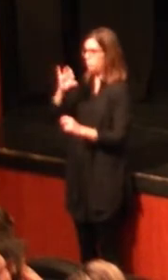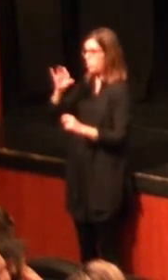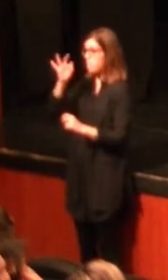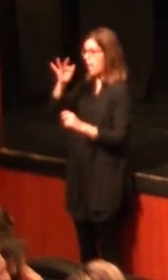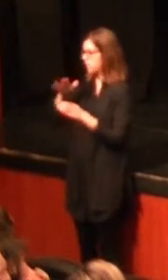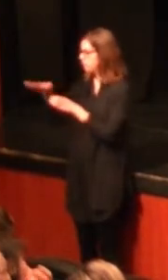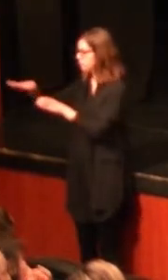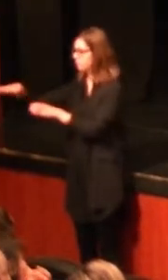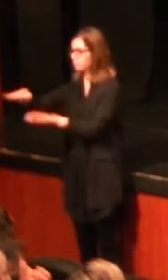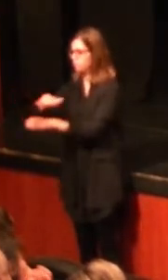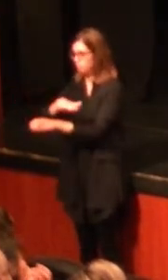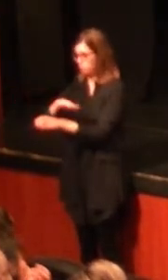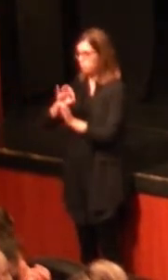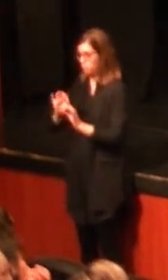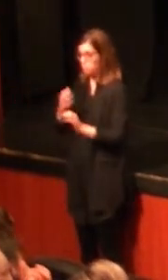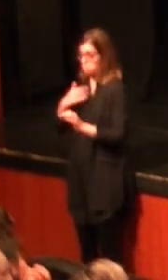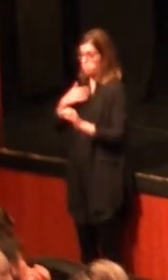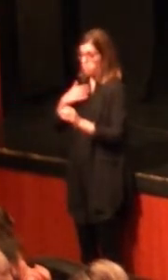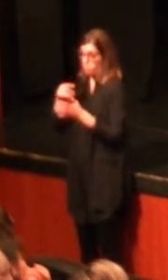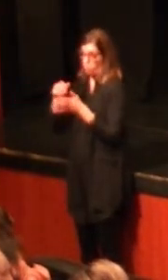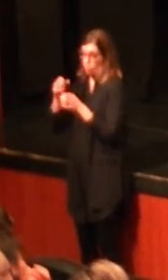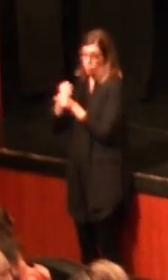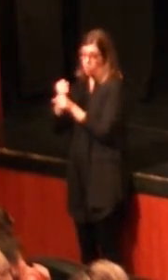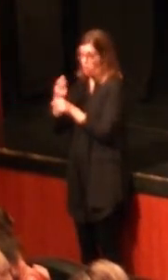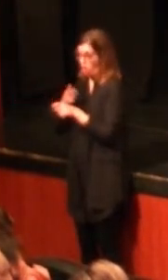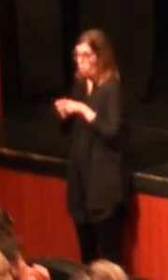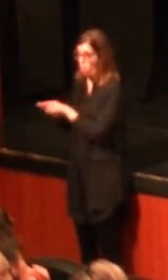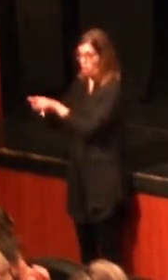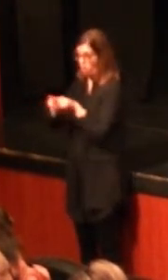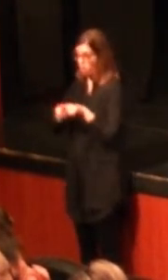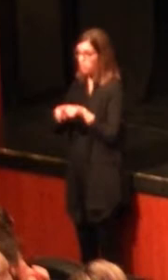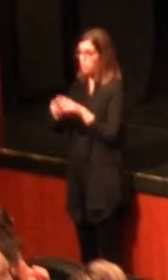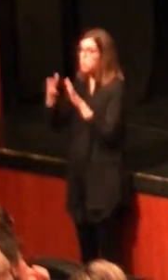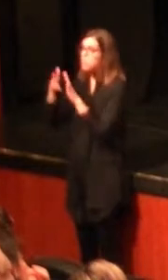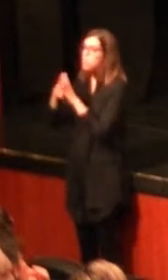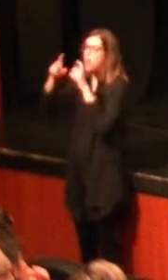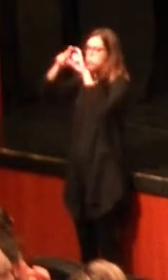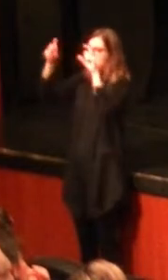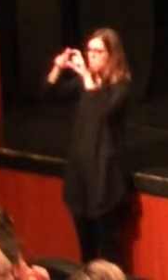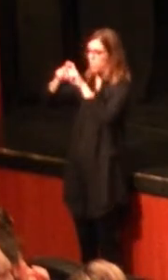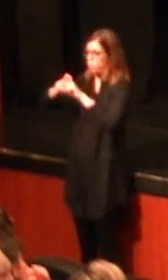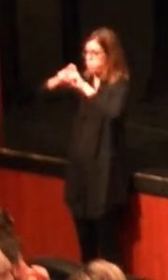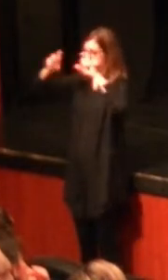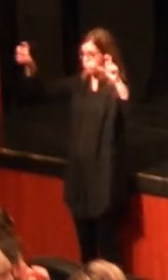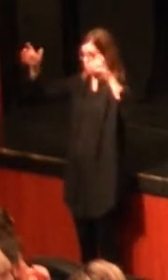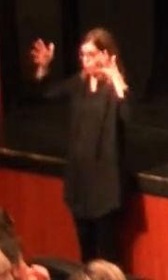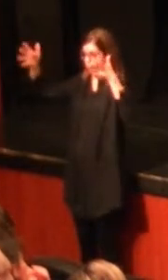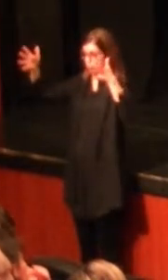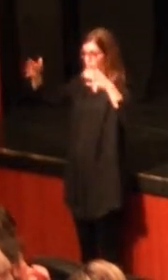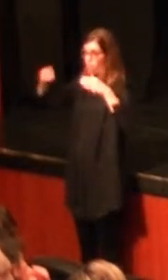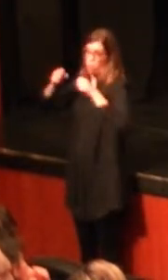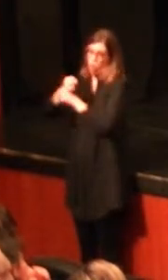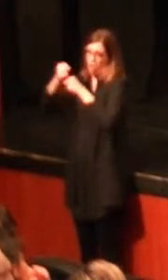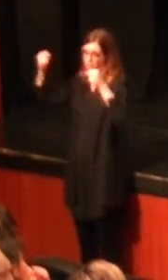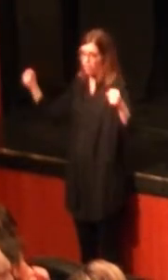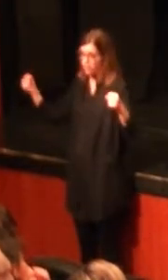sector, perquè resulta que grans empreses mercantils, i potser serà una mica molt